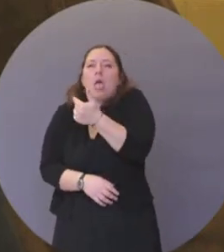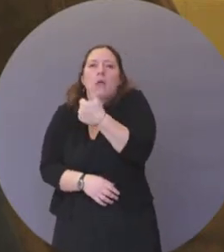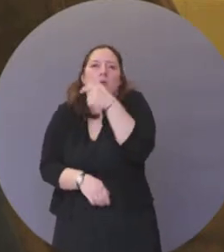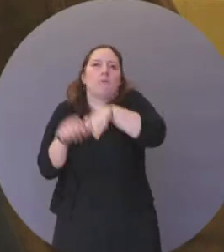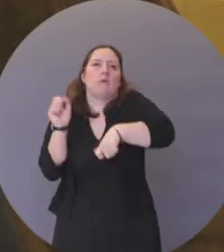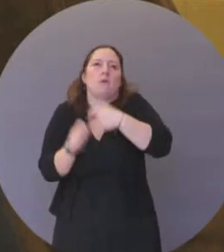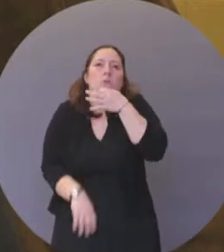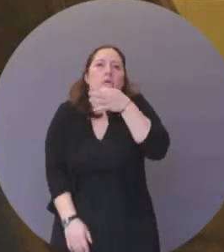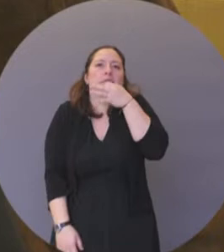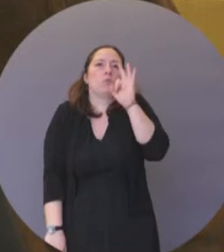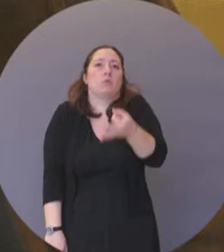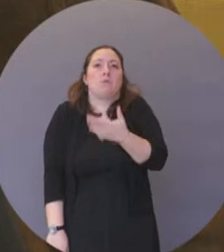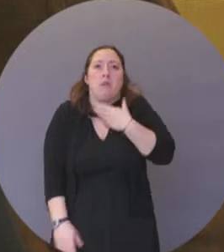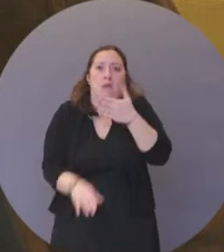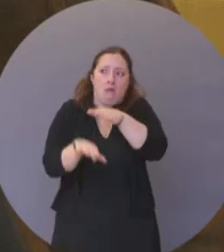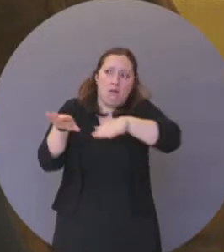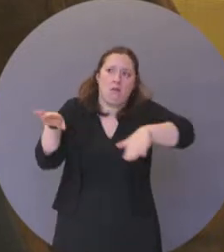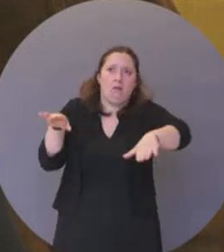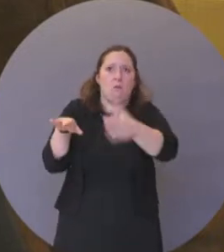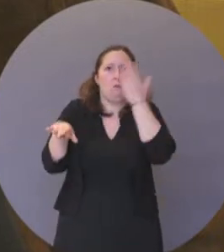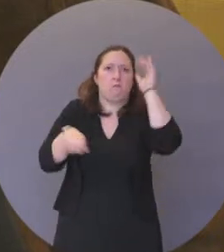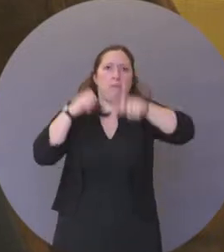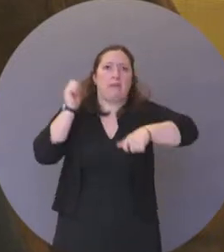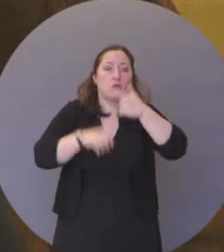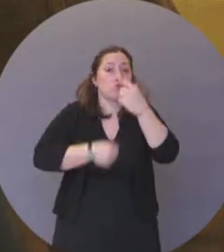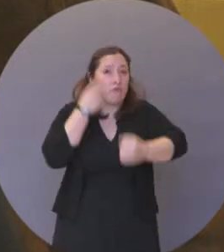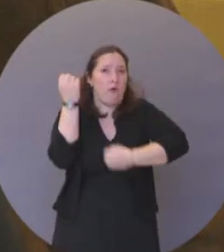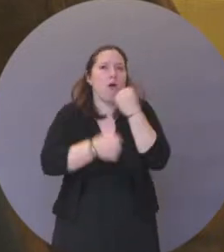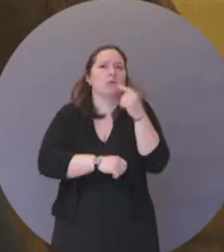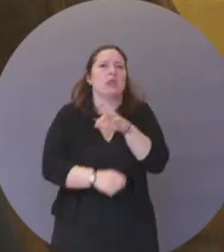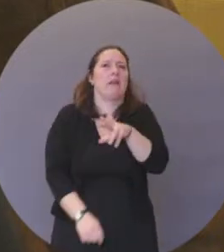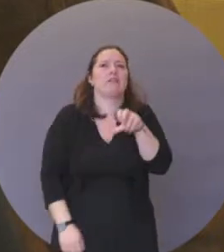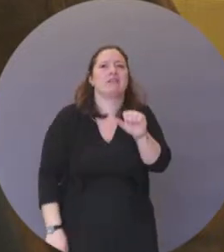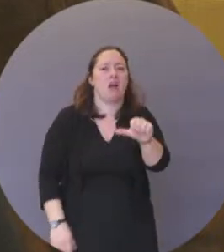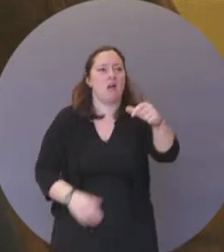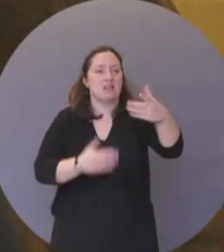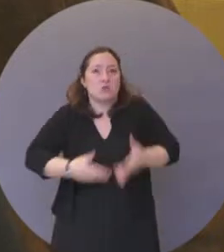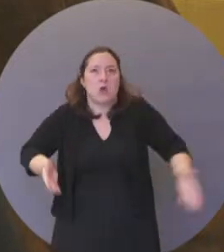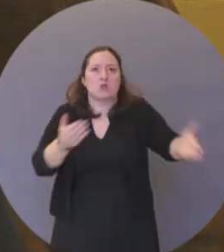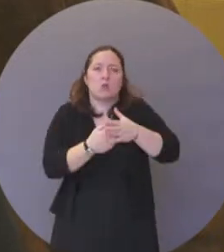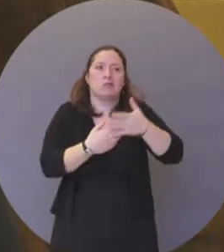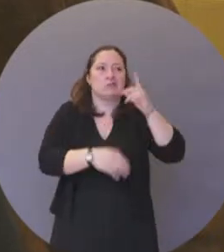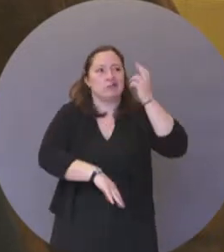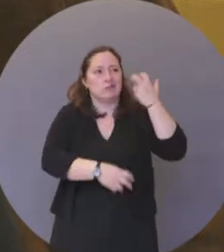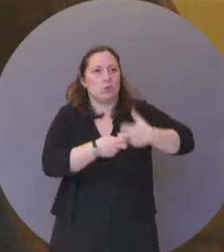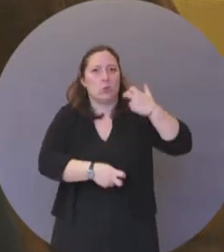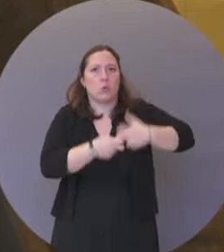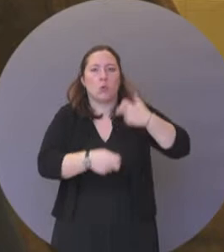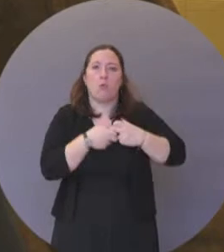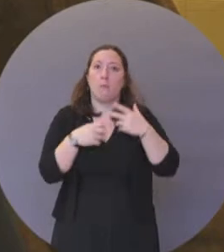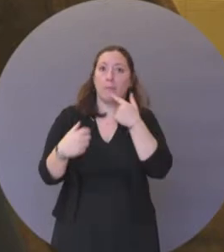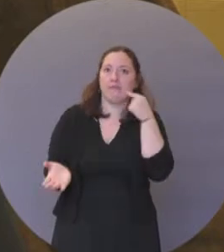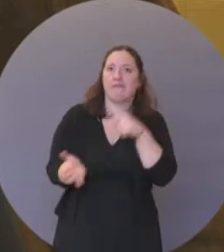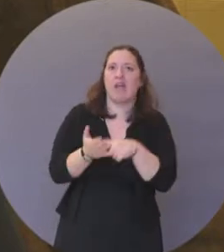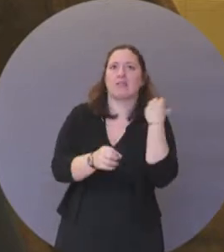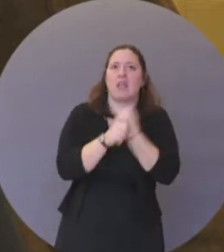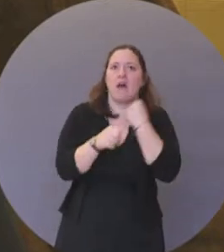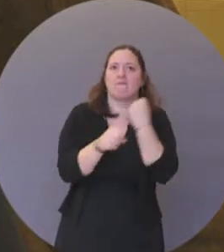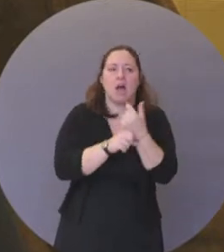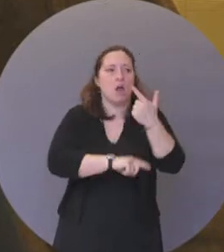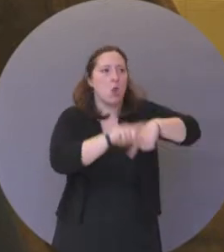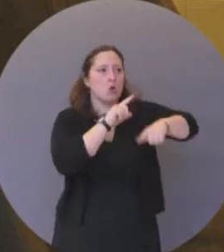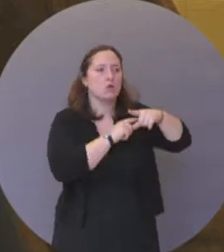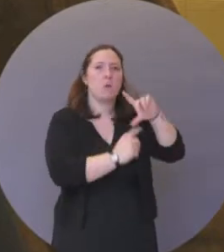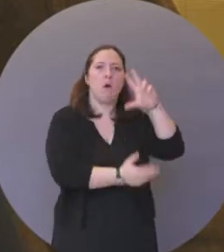autres on a plutôt rencontré dans nos vies des gens qui souffraient de leur de leur situation et qui aurait bien voulu avoir un emploi le logement qui va avec